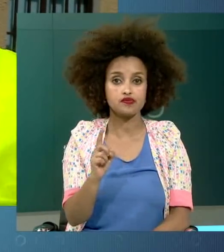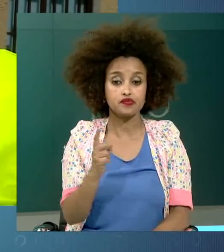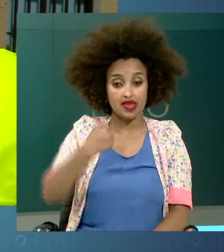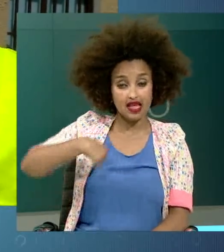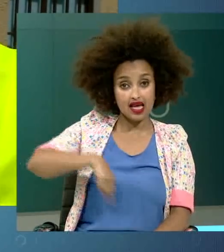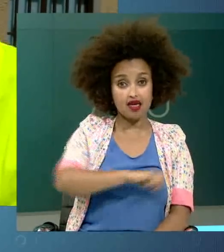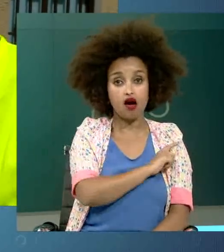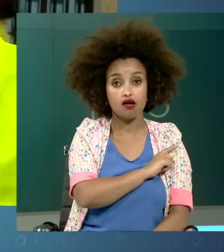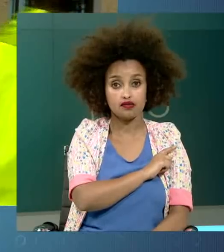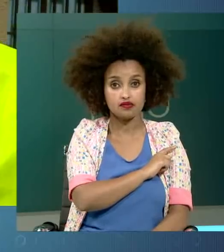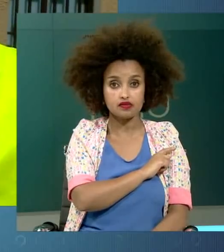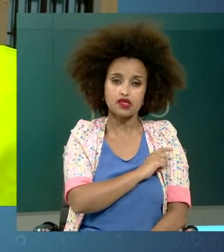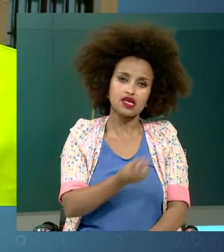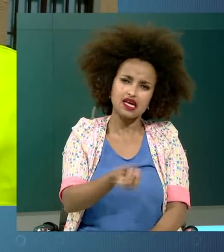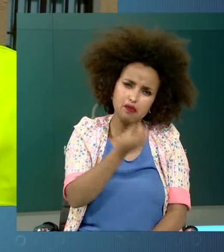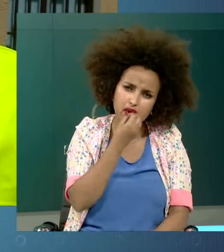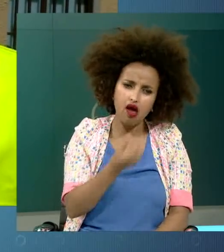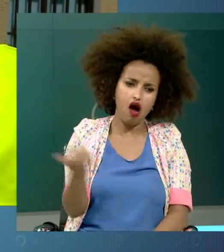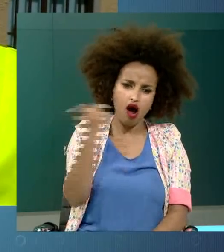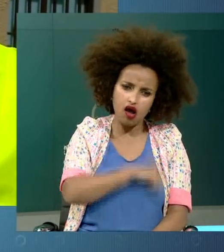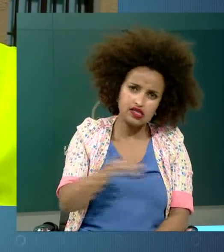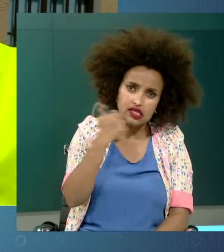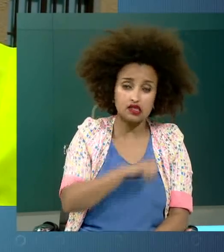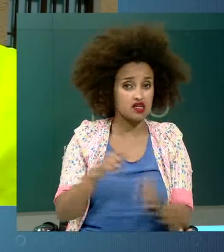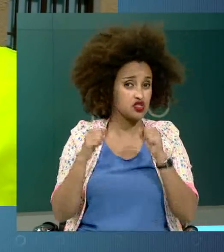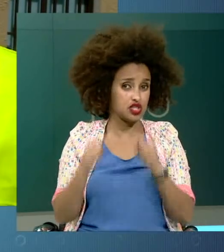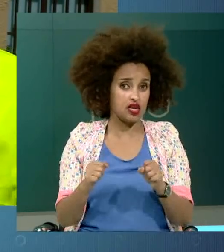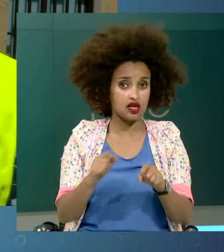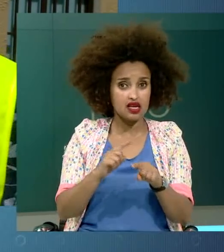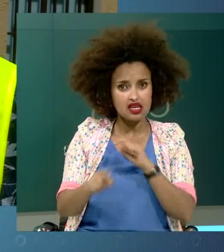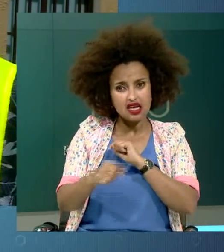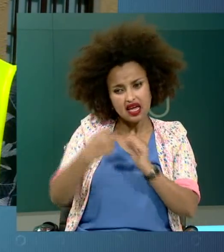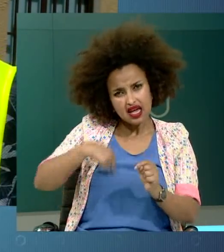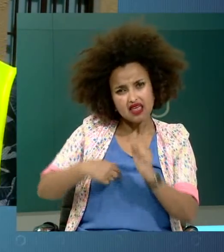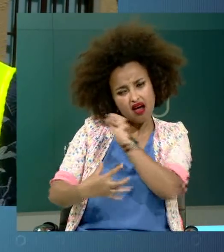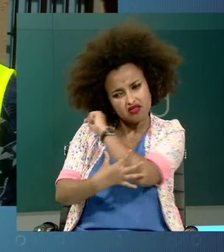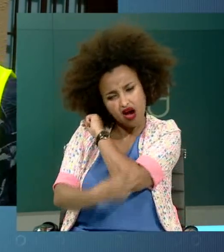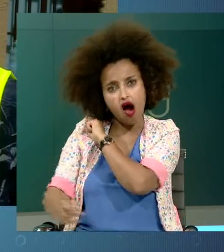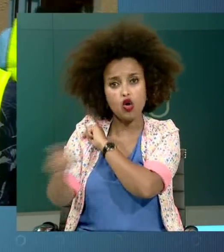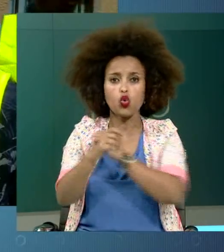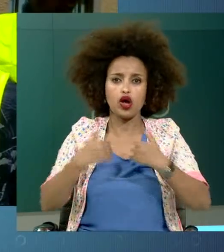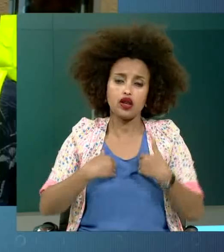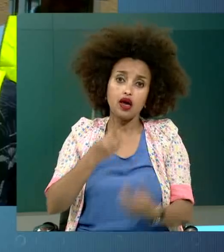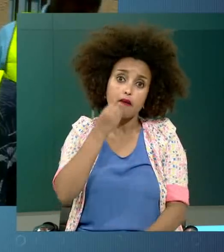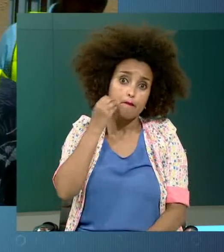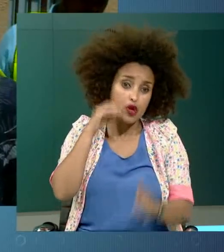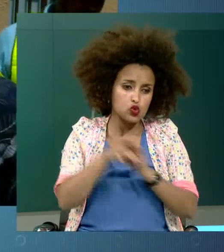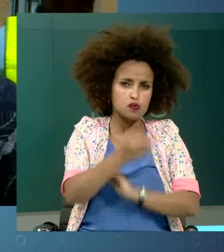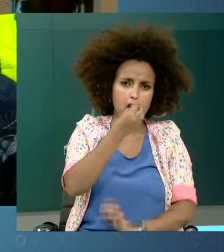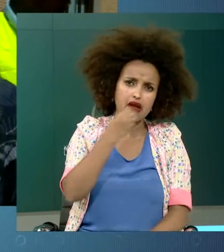እኛ ልንበላ ልንጠጣ እንችላለን። ከኛ ግን ማይሻል ሰው አለ፣ ቤቱ መብላት መጠጣት ማይችል ሰው